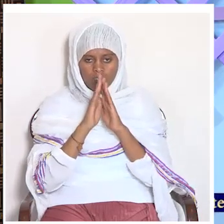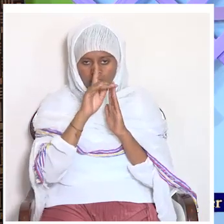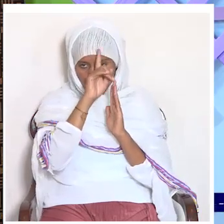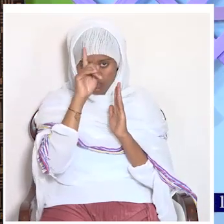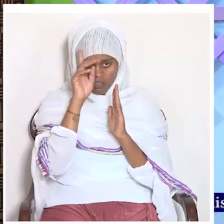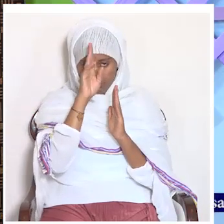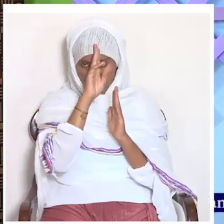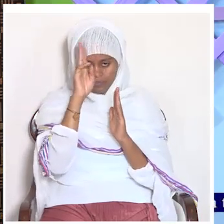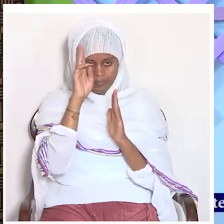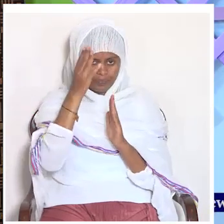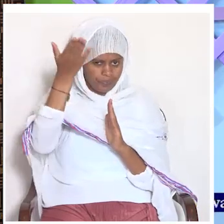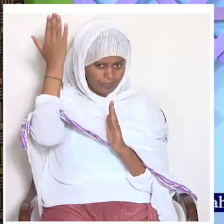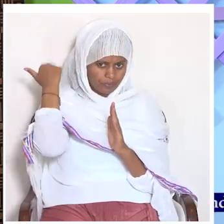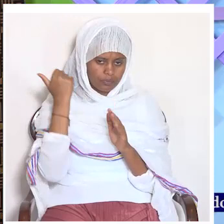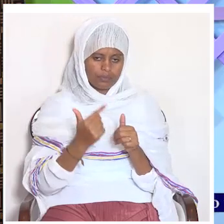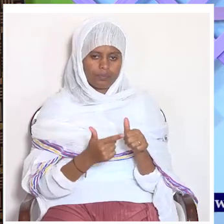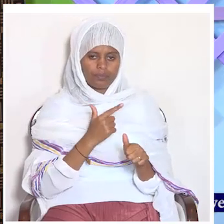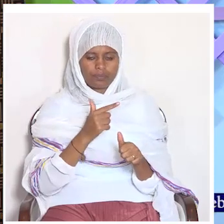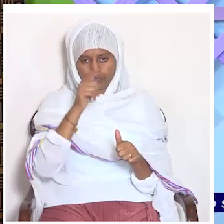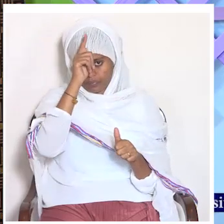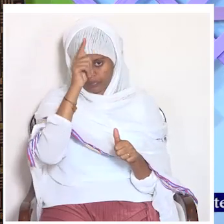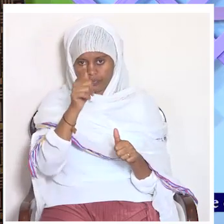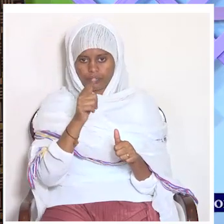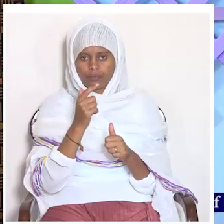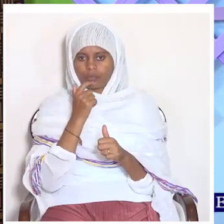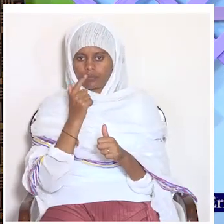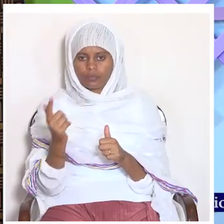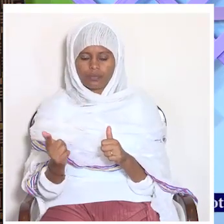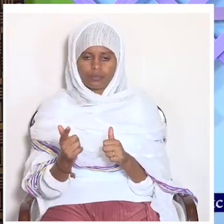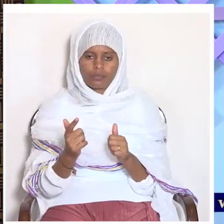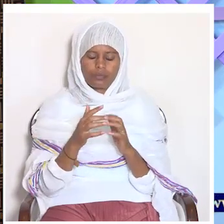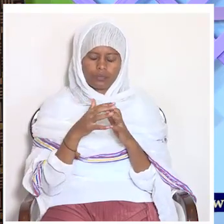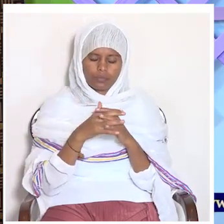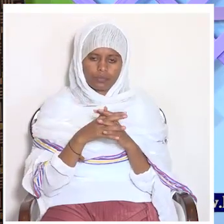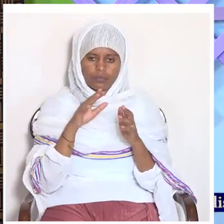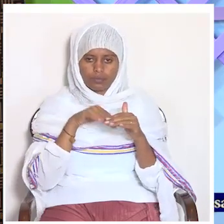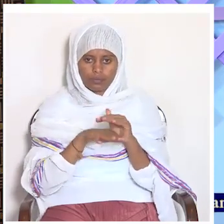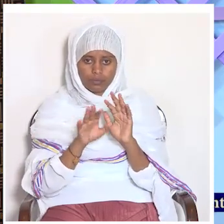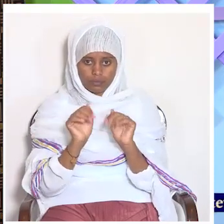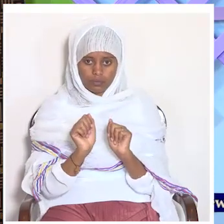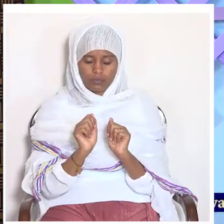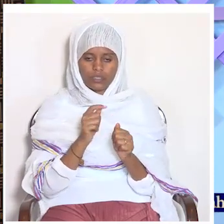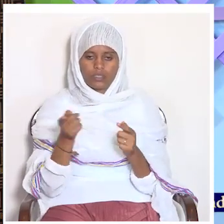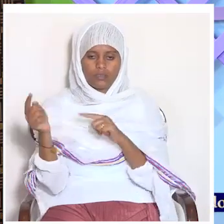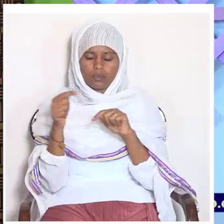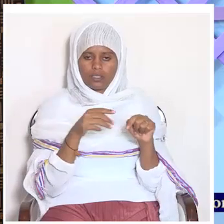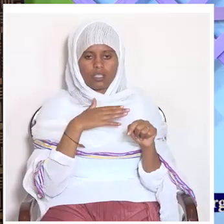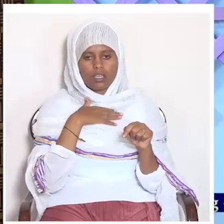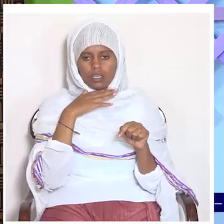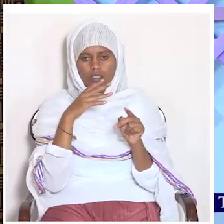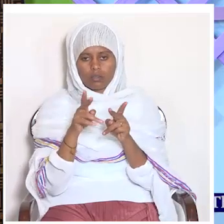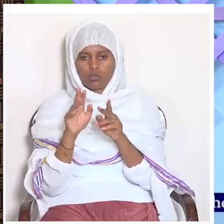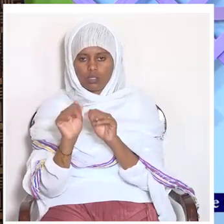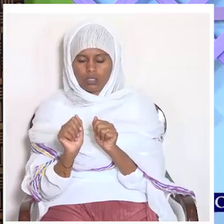ቅድስት ድንግል ብጥንቲ ኣትሒዛ እውን ትንቢት እናተነግረላ ሱባኤ እናተቆጥረላ